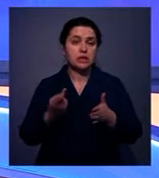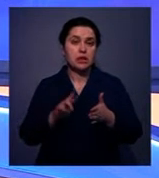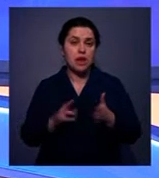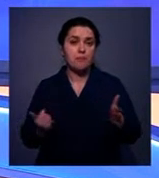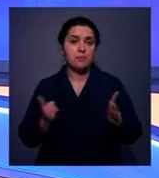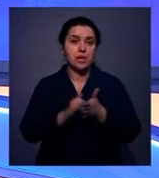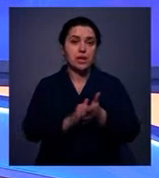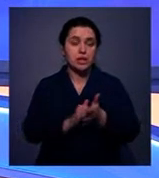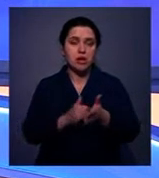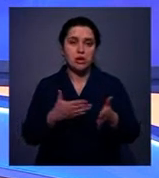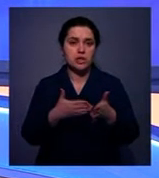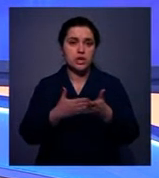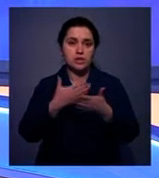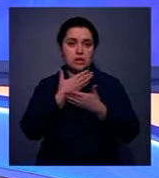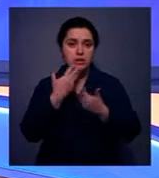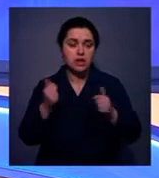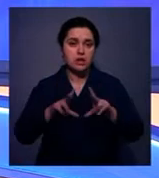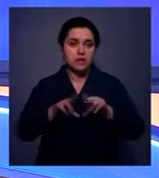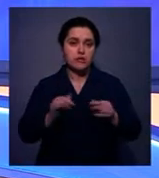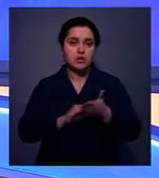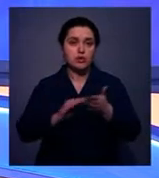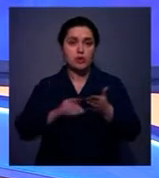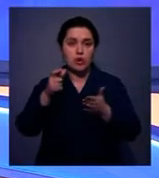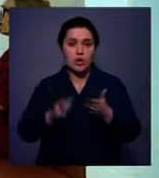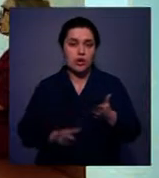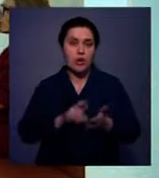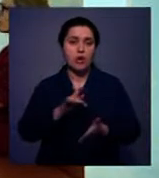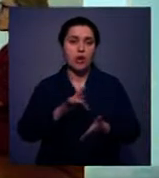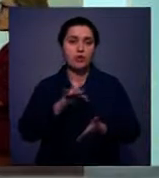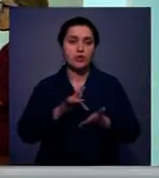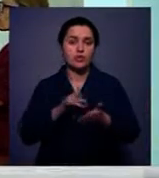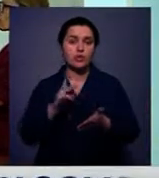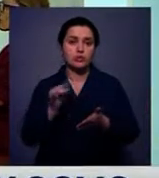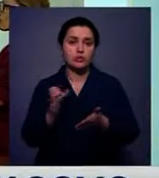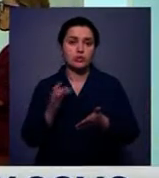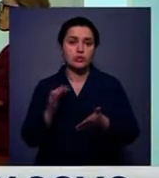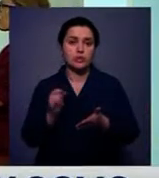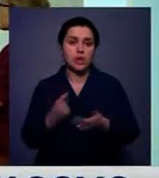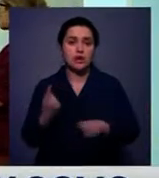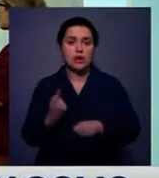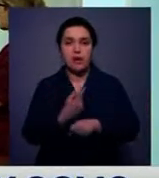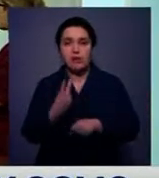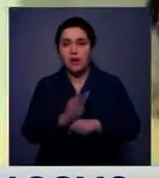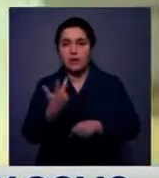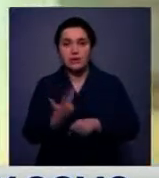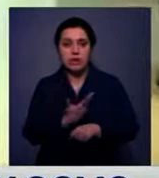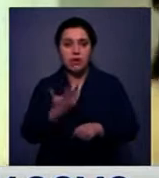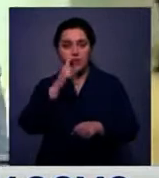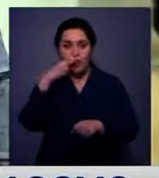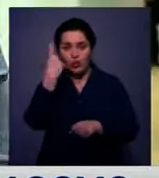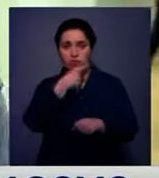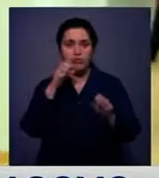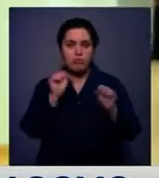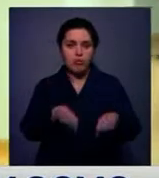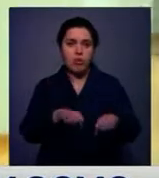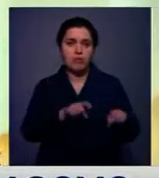прикрепления ограничений нет, заверили сегодня журналистов на пресс-конференции в Акимате Нур-Султана. Раз, два или три раза в год – неважно,